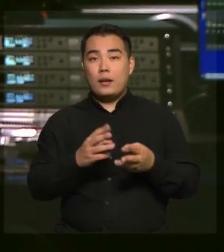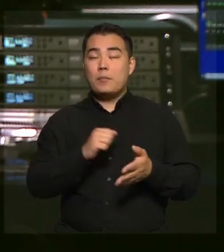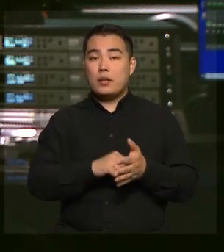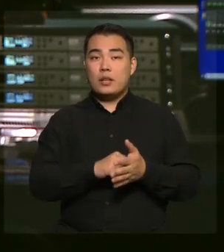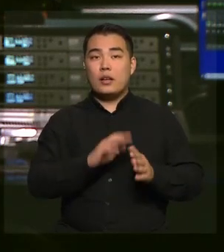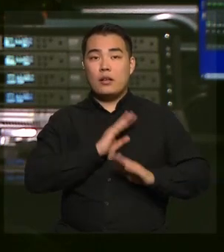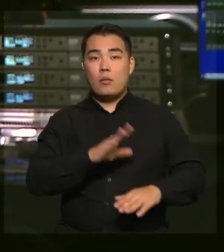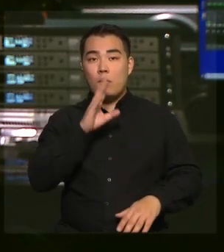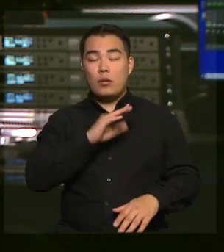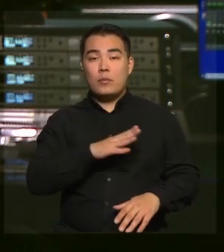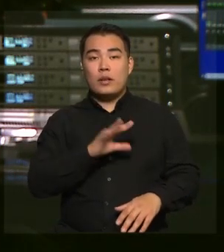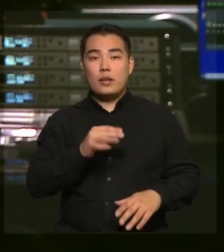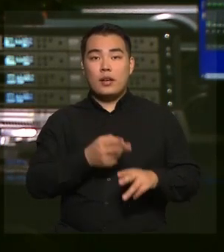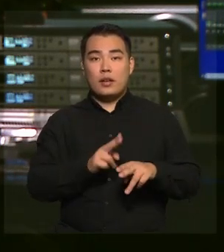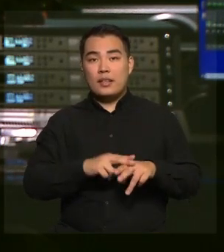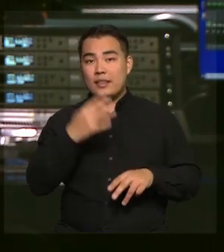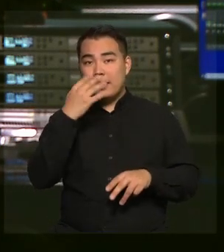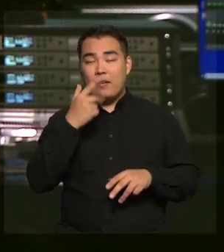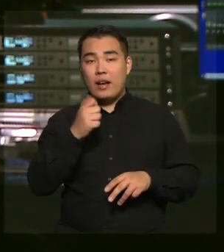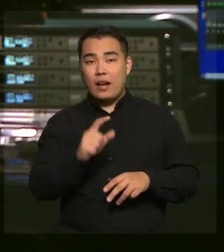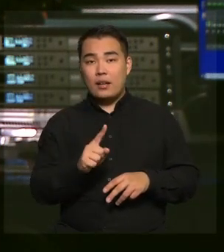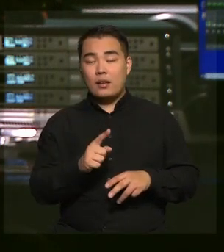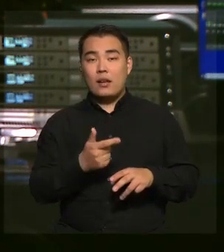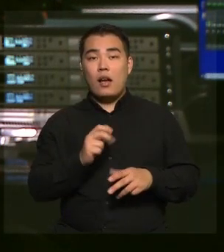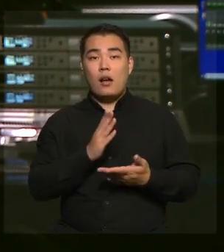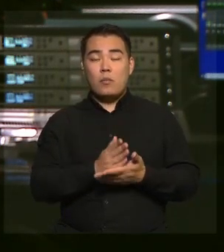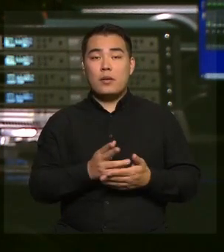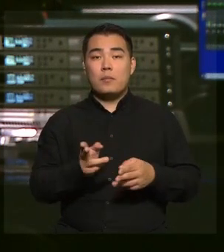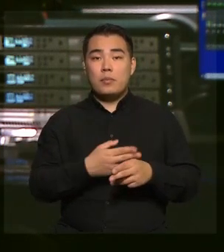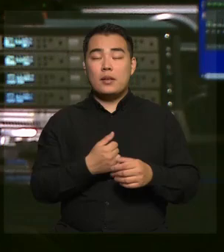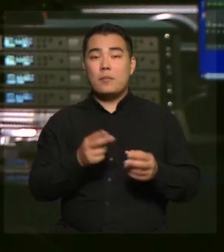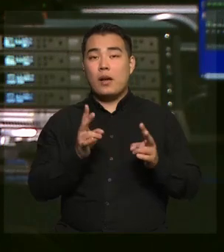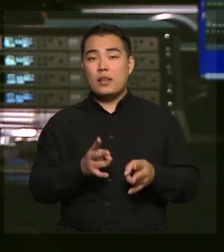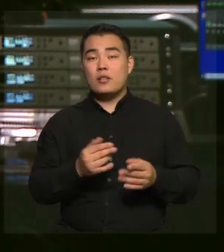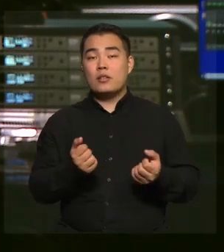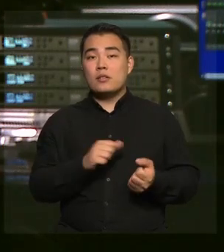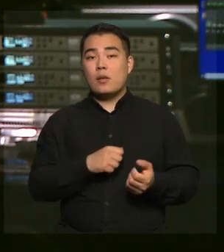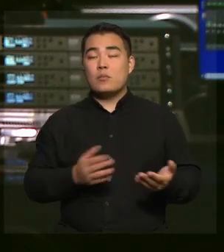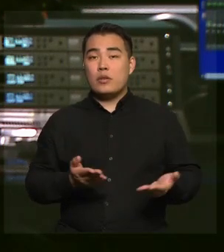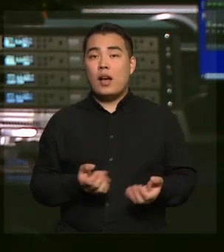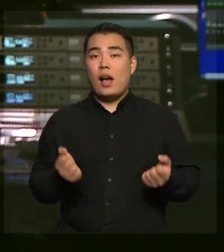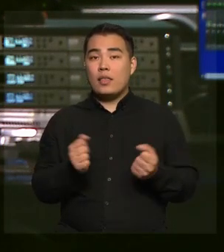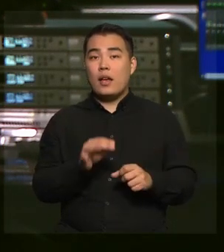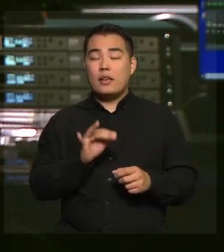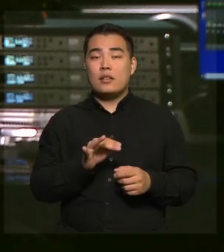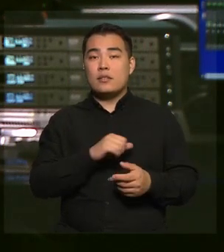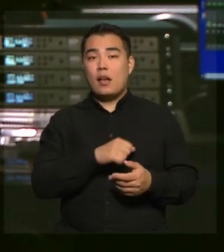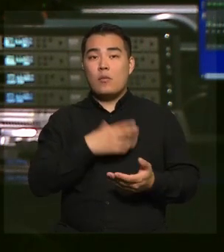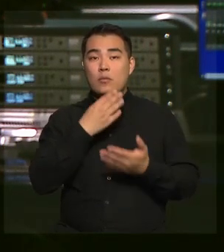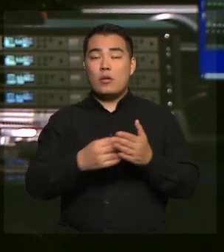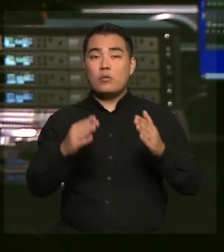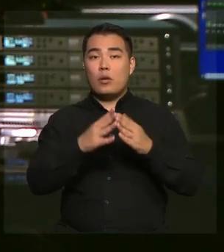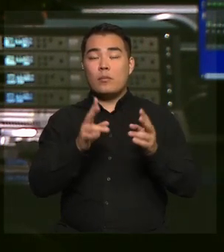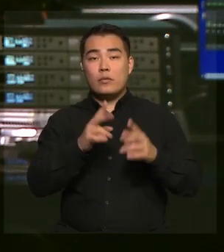причиной гибели может стать и этот невидимый газ. Как без последствий пережить холода и не стать жертвой собственного